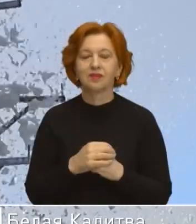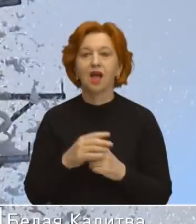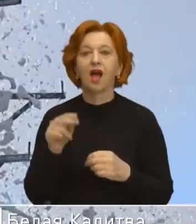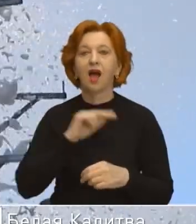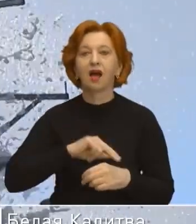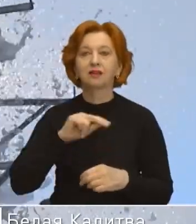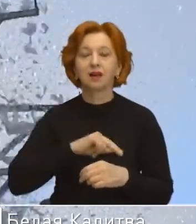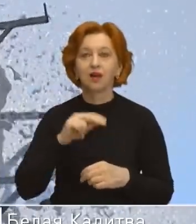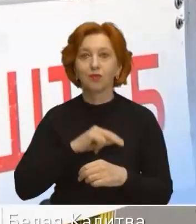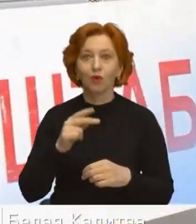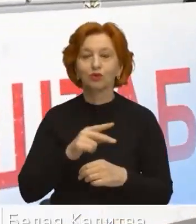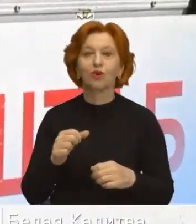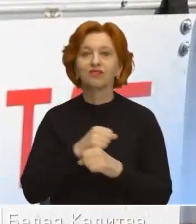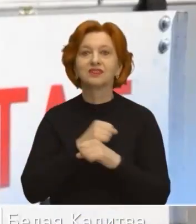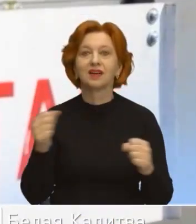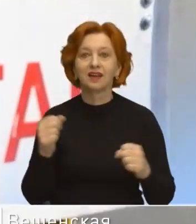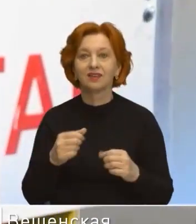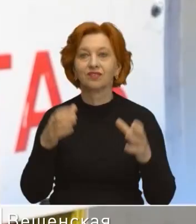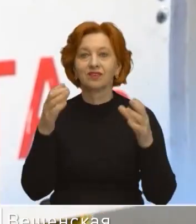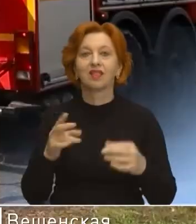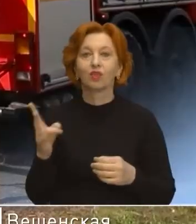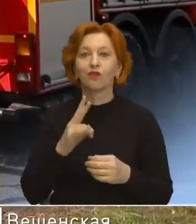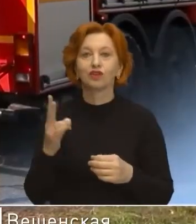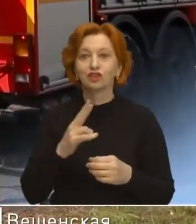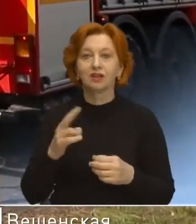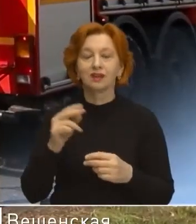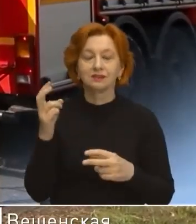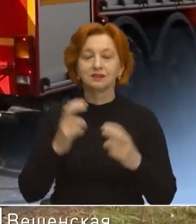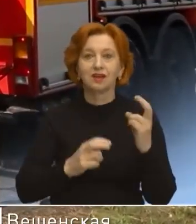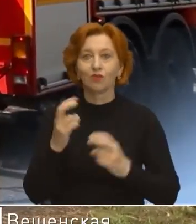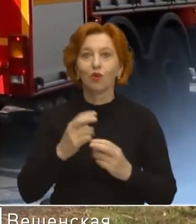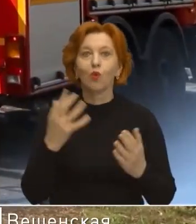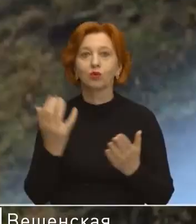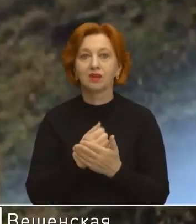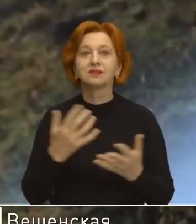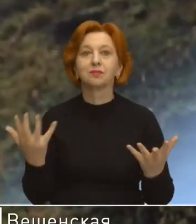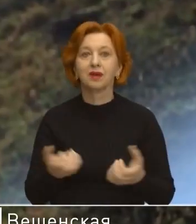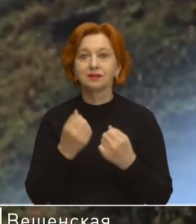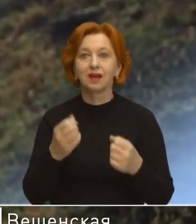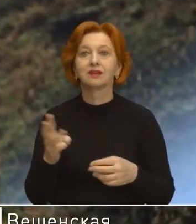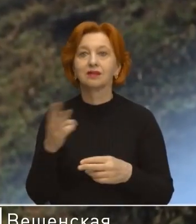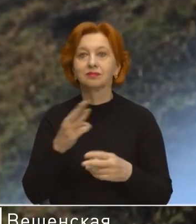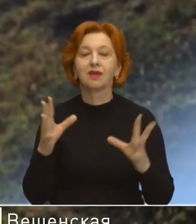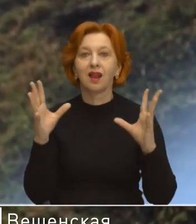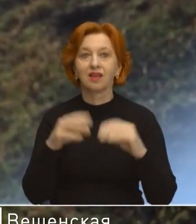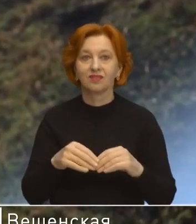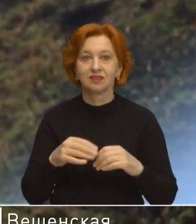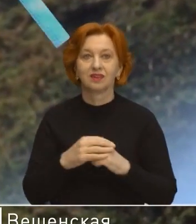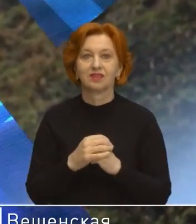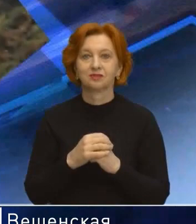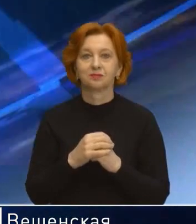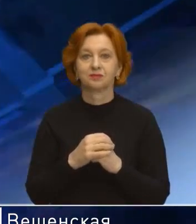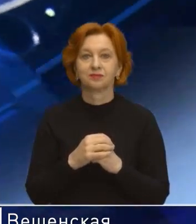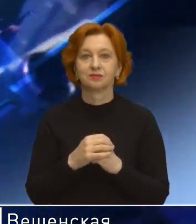Отработали условный взрыв газовоздушной смеси на Новочеркасском электродном заводе. Удалось ли спасателям ликвидировать пожар в ходе учений?